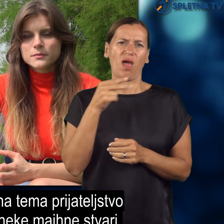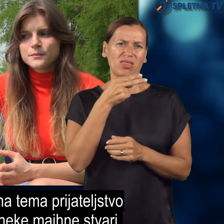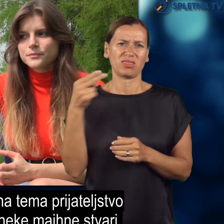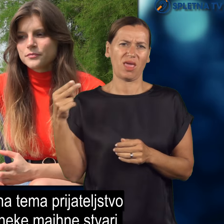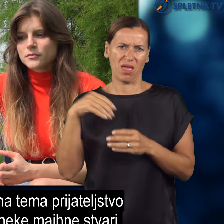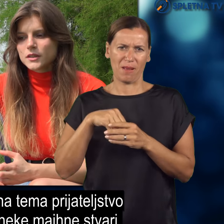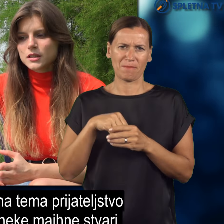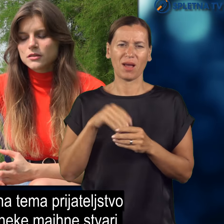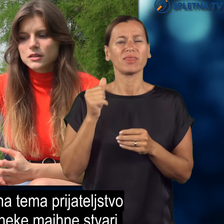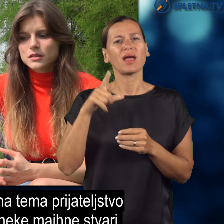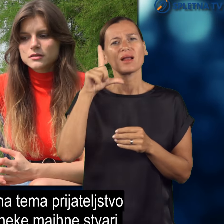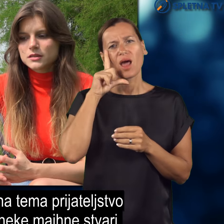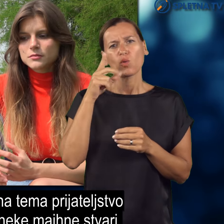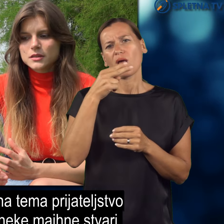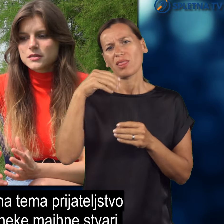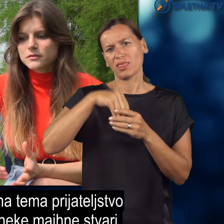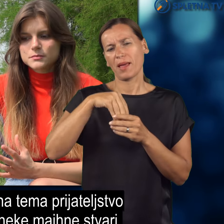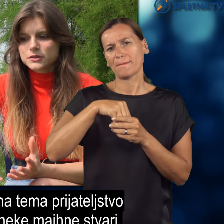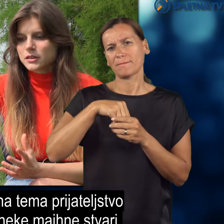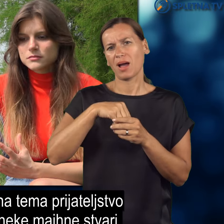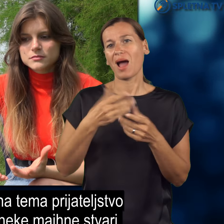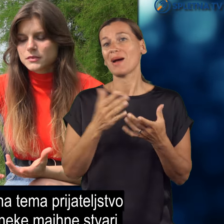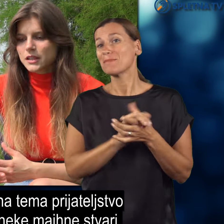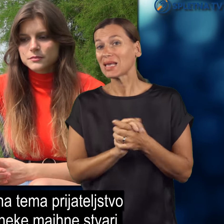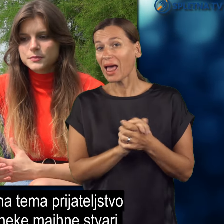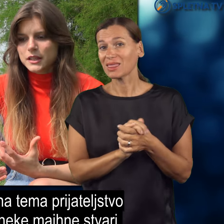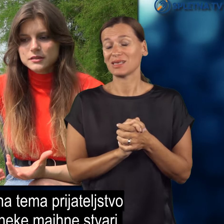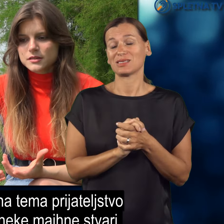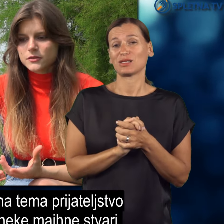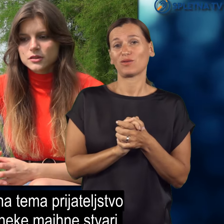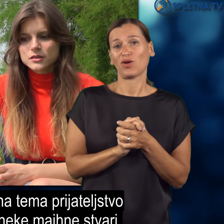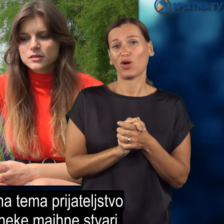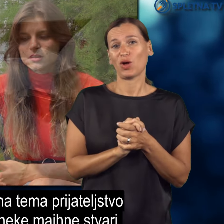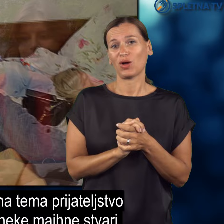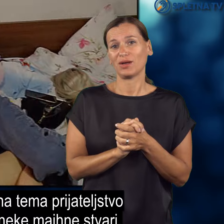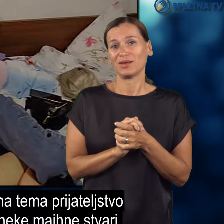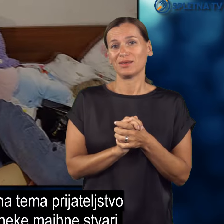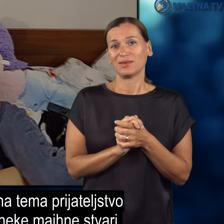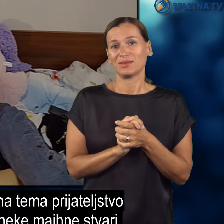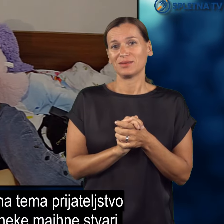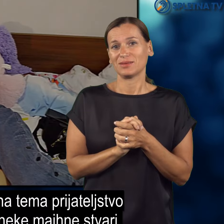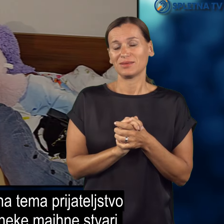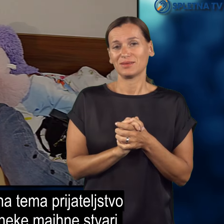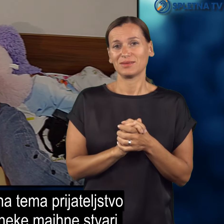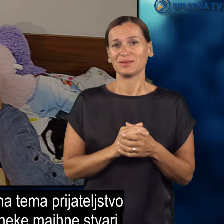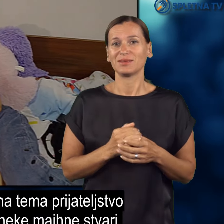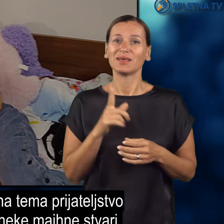bistvu glavna tema pač, ja, prijateljstvo in